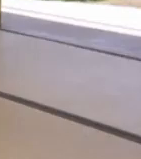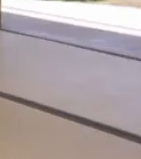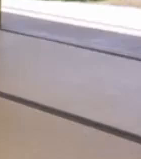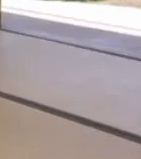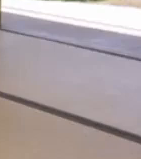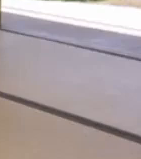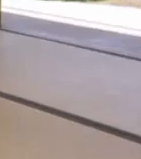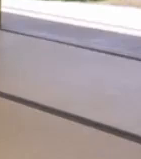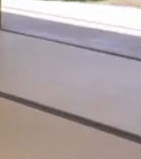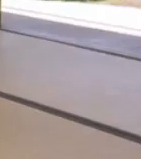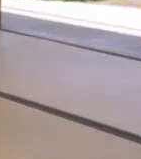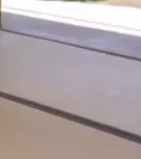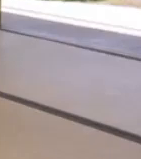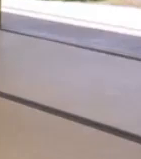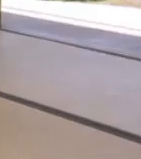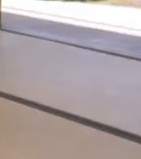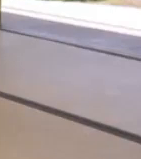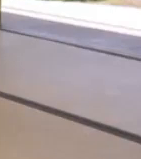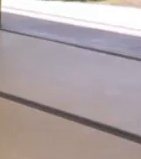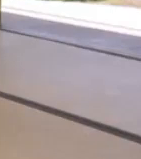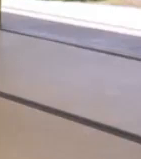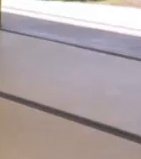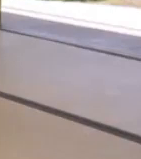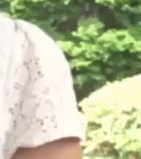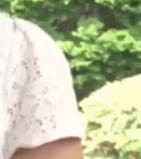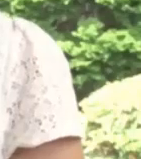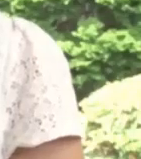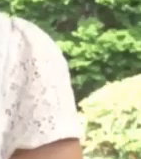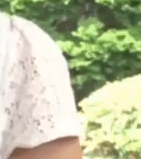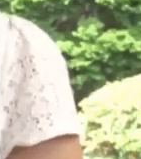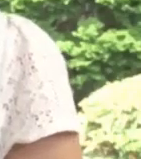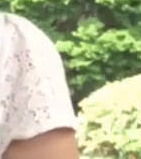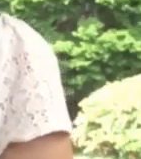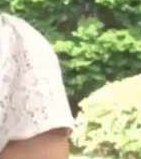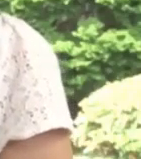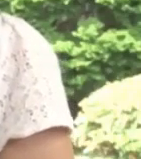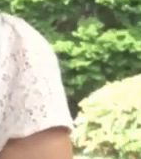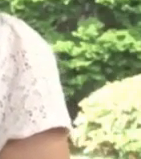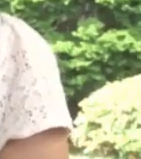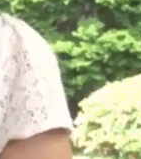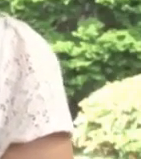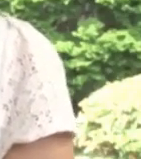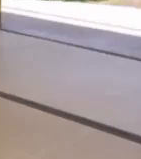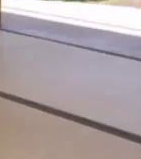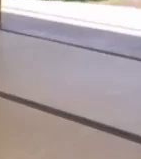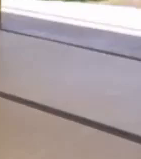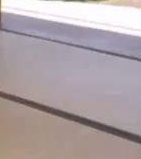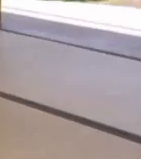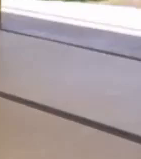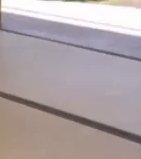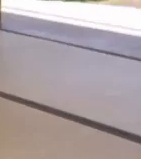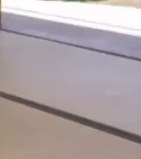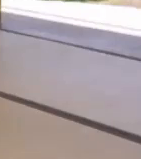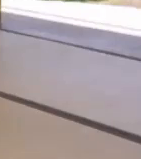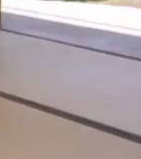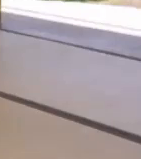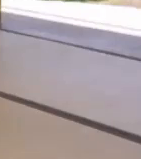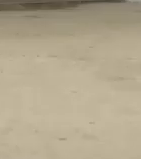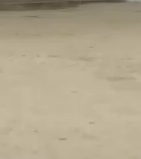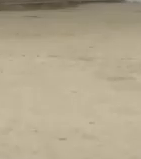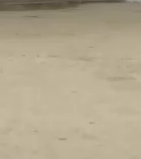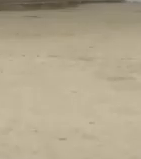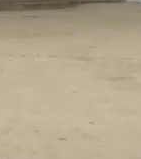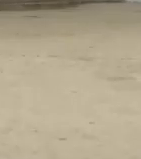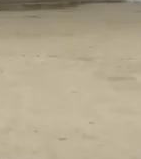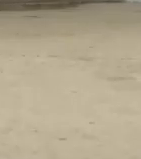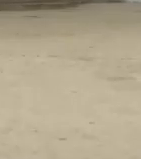はい、稲佐の浜に、昔よくお母さんと3人で行きました。 そうですね、行きましたね。 貝拾いをしましたすごく、桜